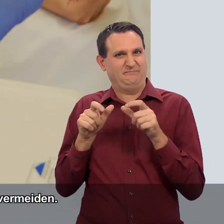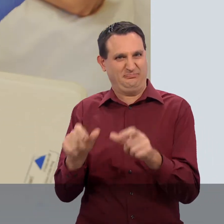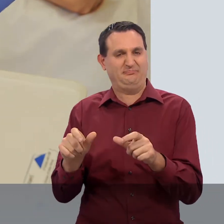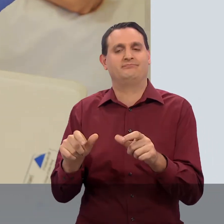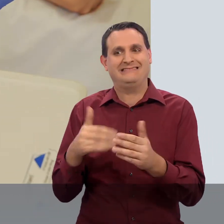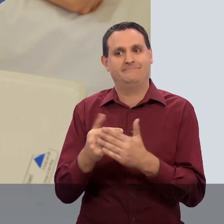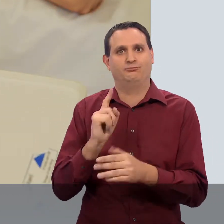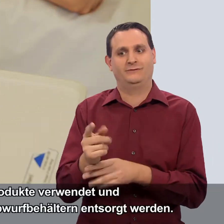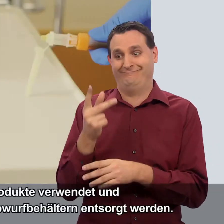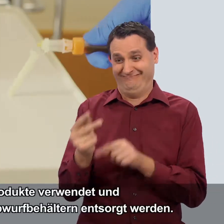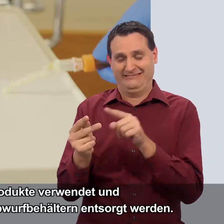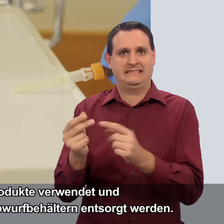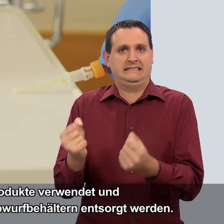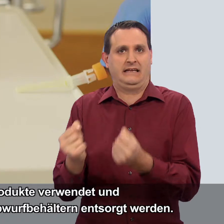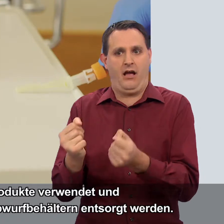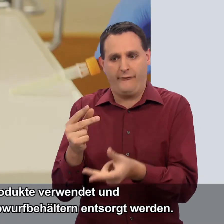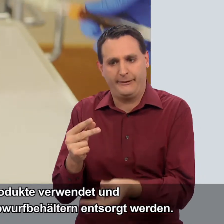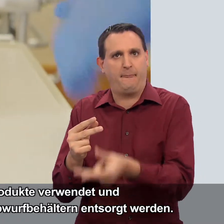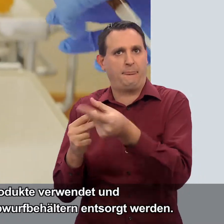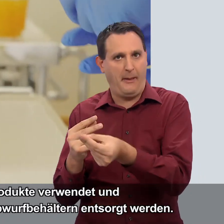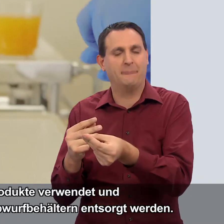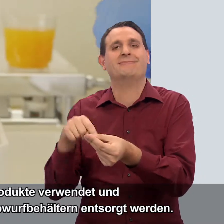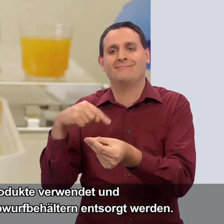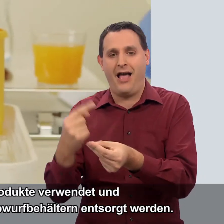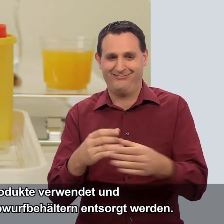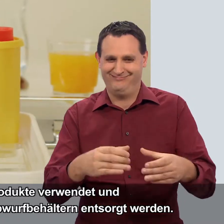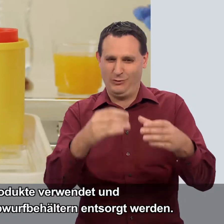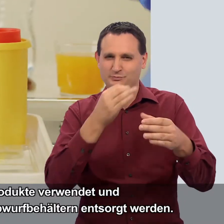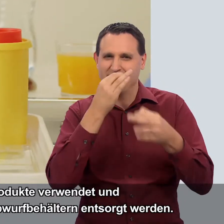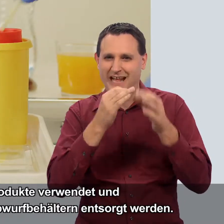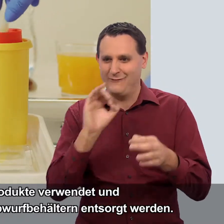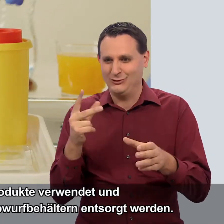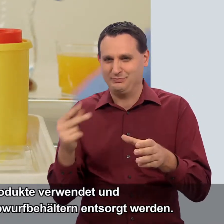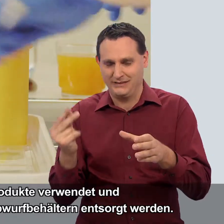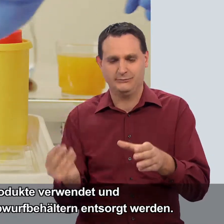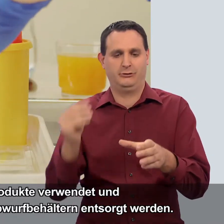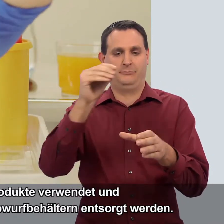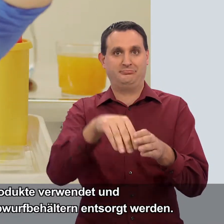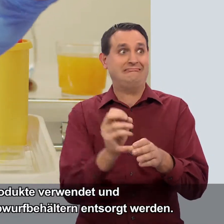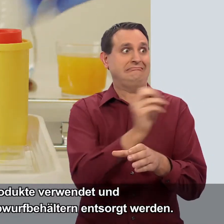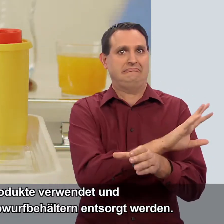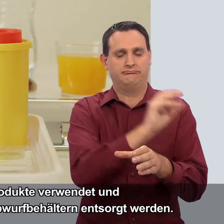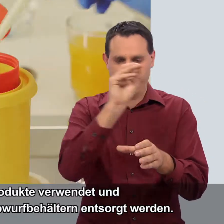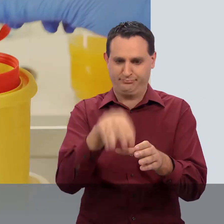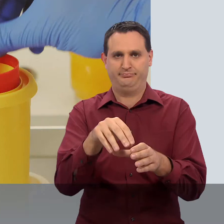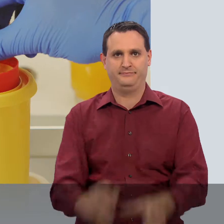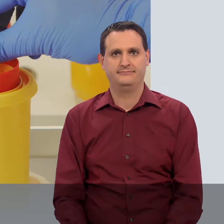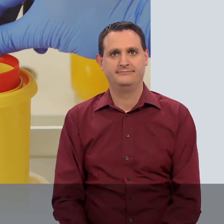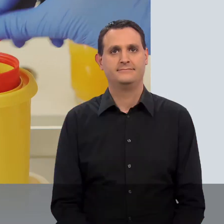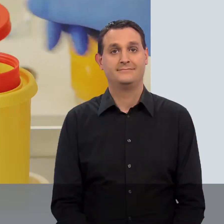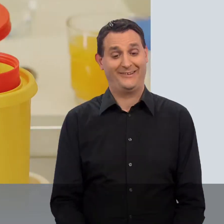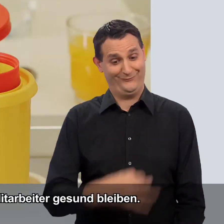vermeiden. Deshalb müssen sichere Produkte verwendet und gebrauchte Kanülen in geeigneten Abwurfbehältern entsorgt werden.